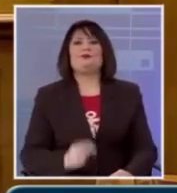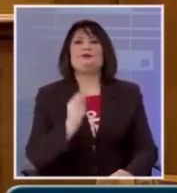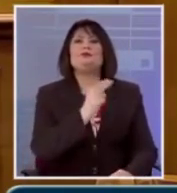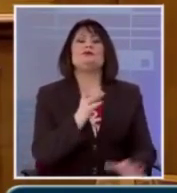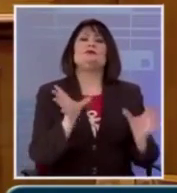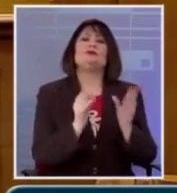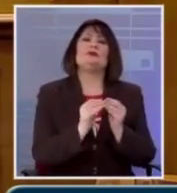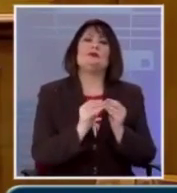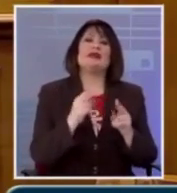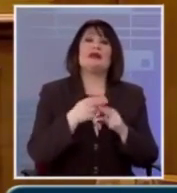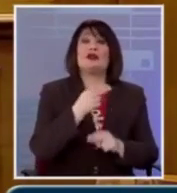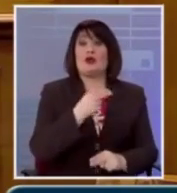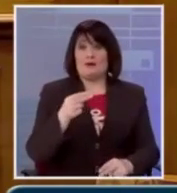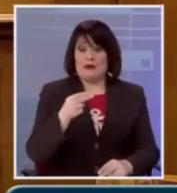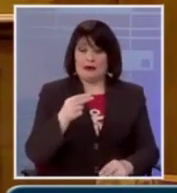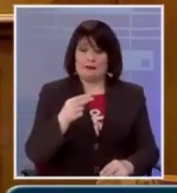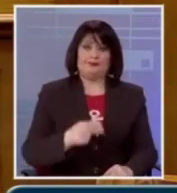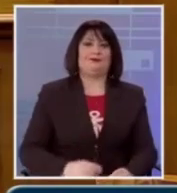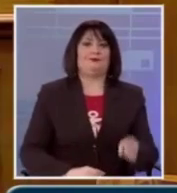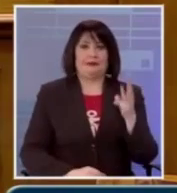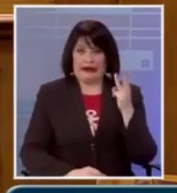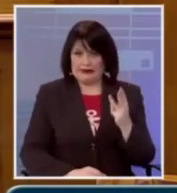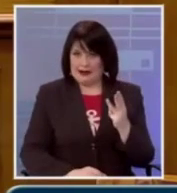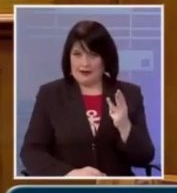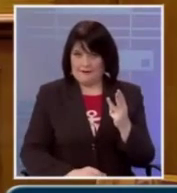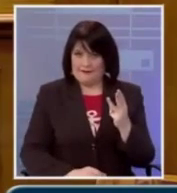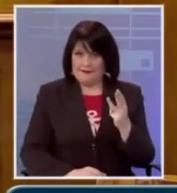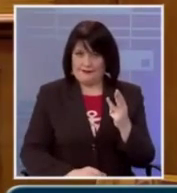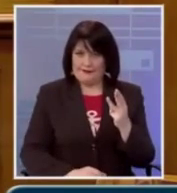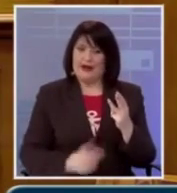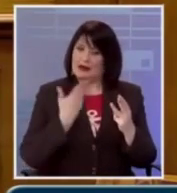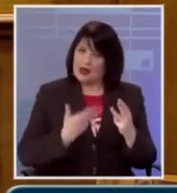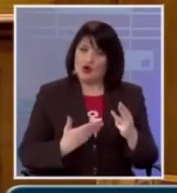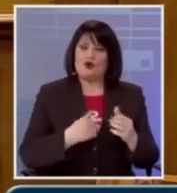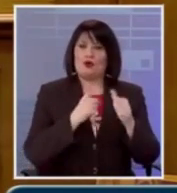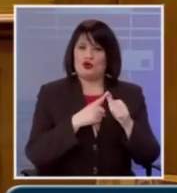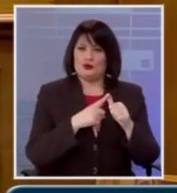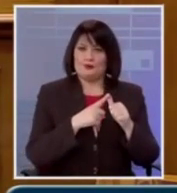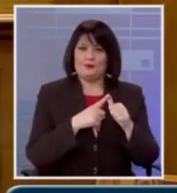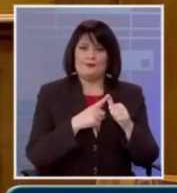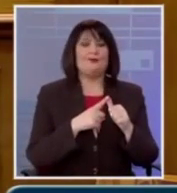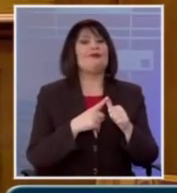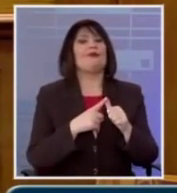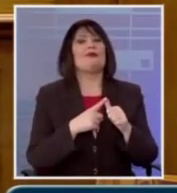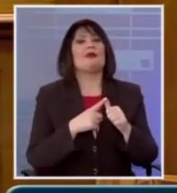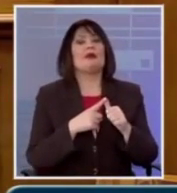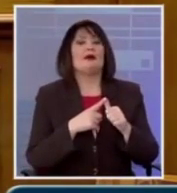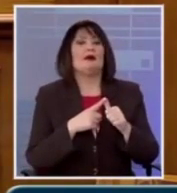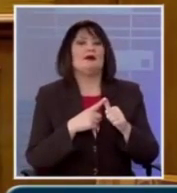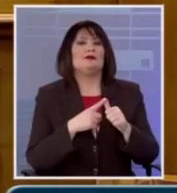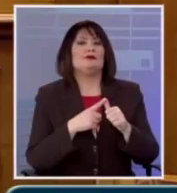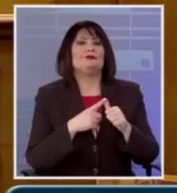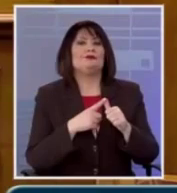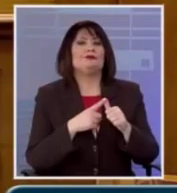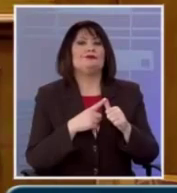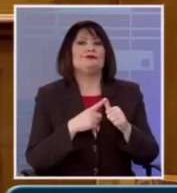επίδικο θέμα. Τρία πράγματα και τελειώνω. Ένα, δεν